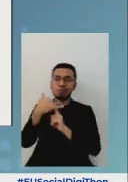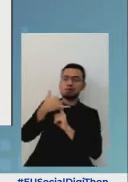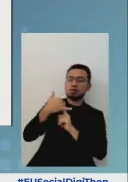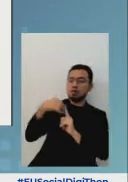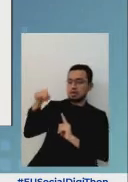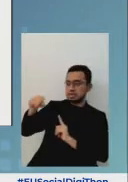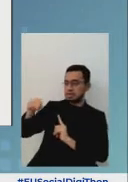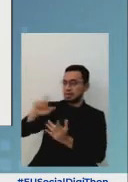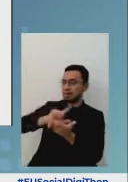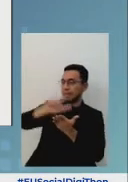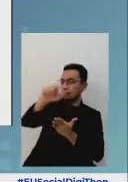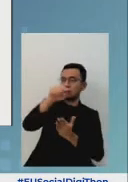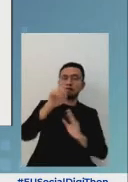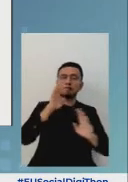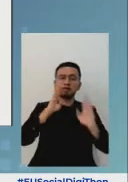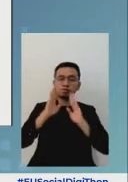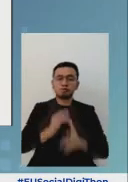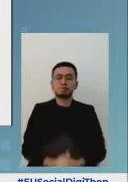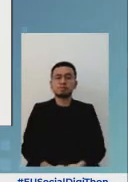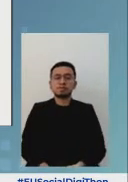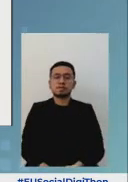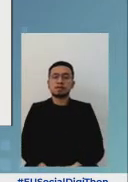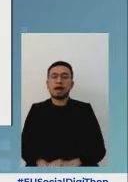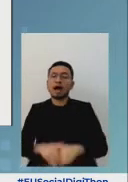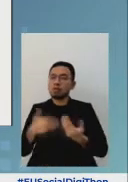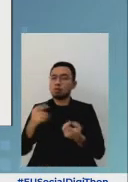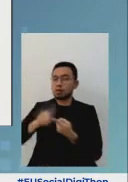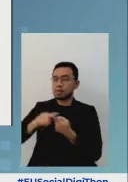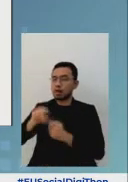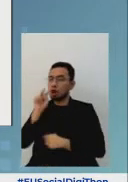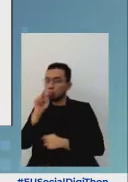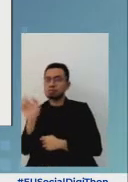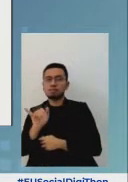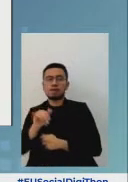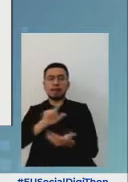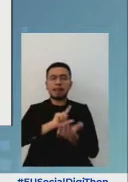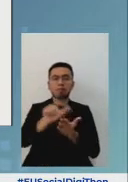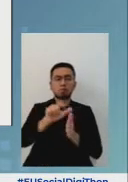ayo kita segera bela ya. Oke, next.